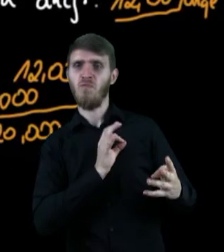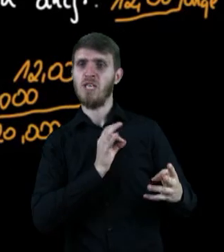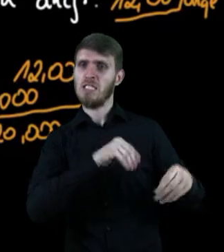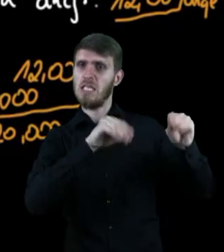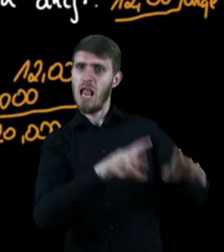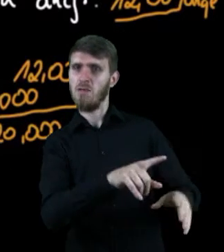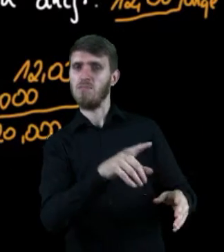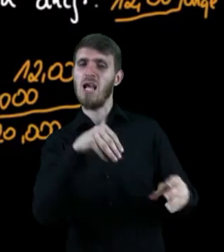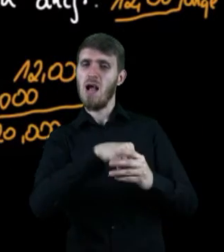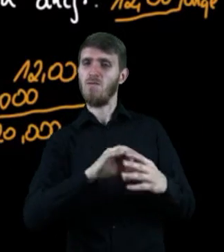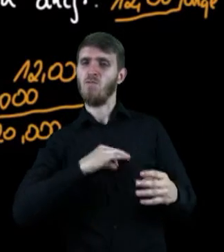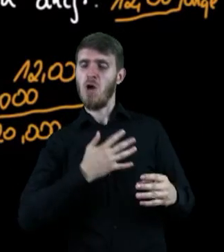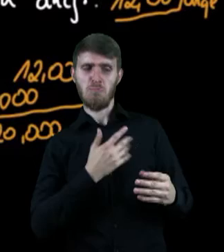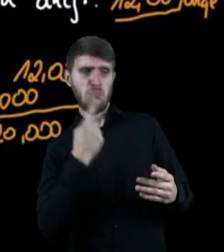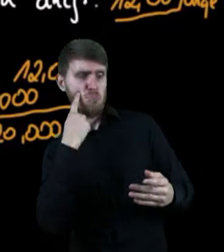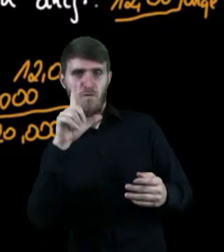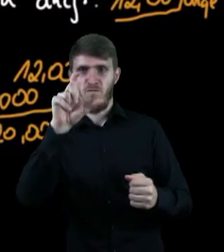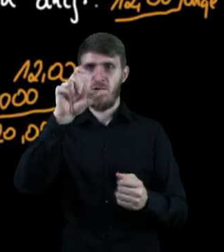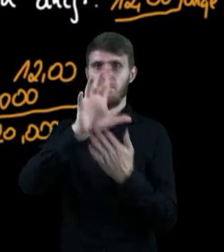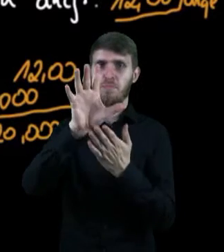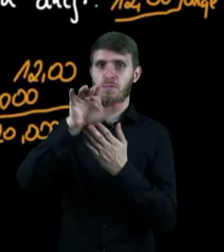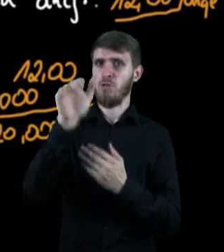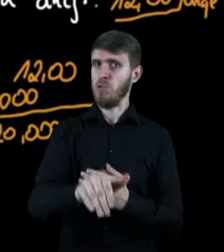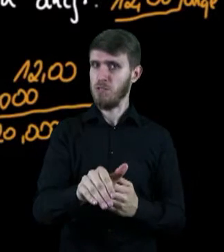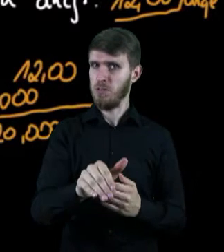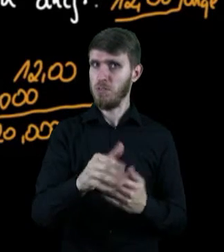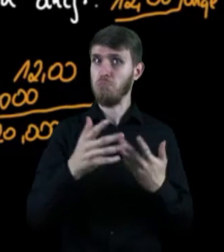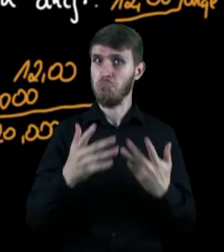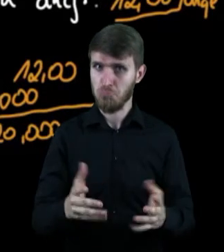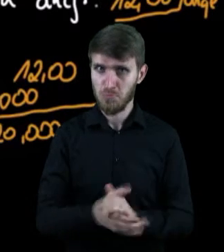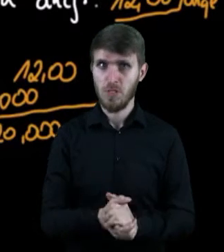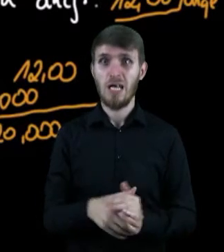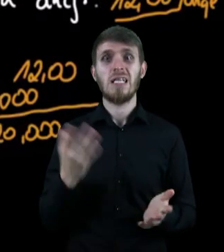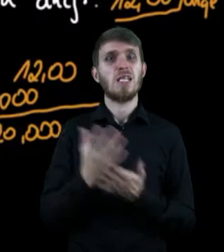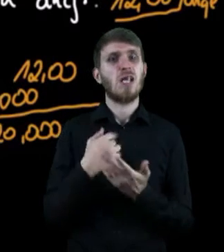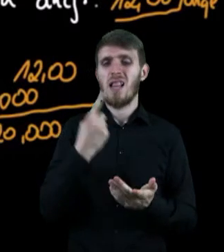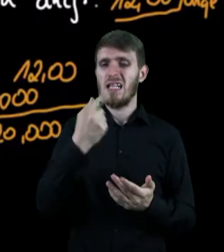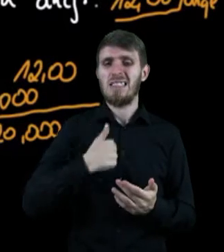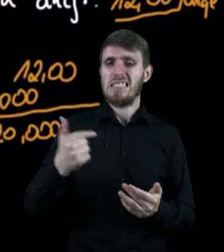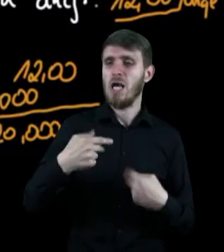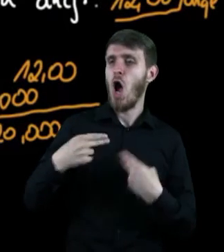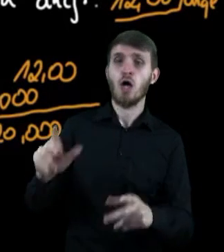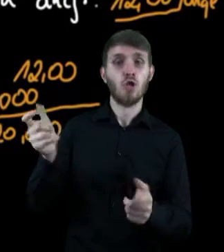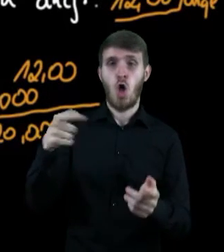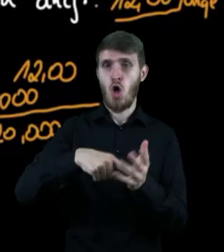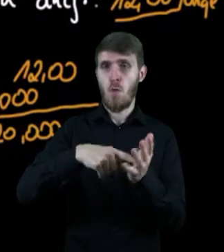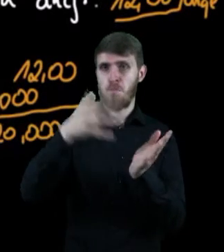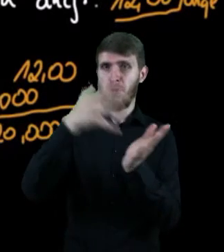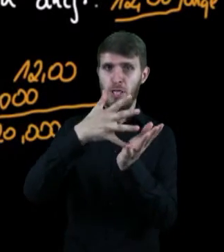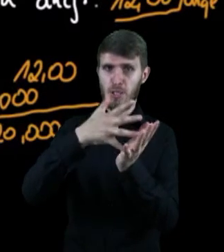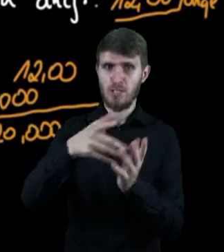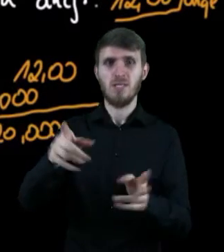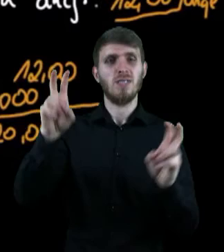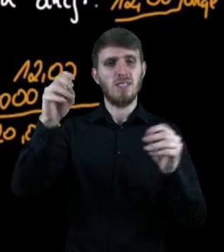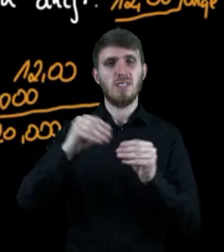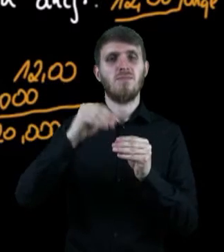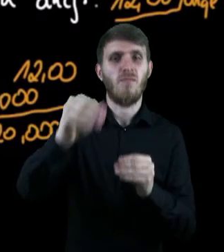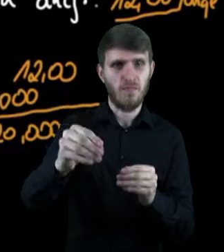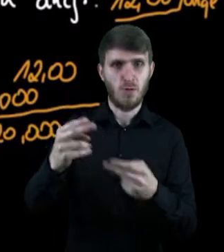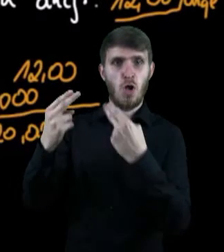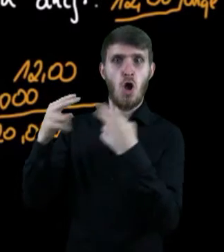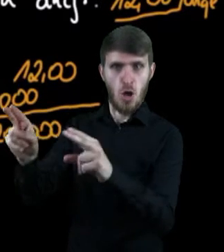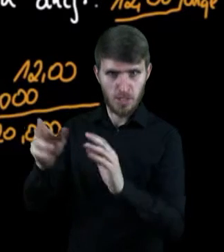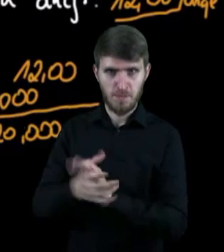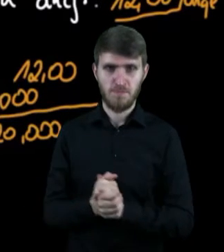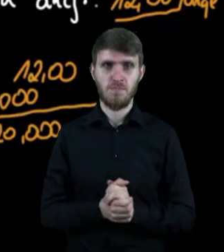Więc jeżeli nagle rynek wycenia nasz kapitał własny na 215 tysięcy złotych i jedyne zobowiązanie, jakie mamy,